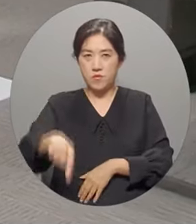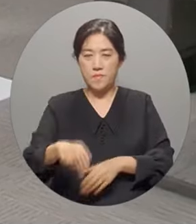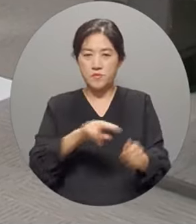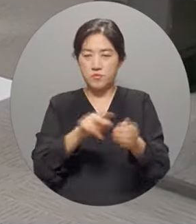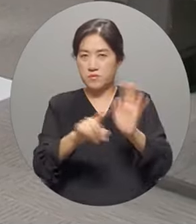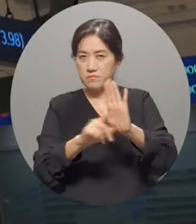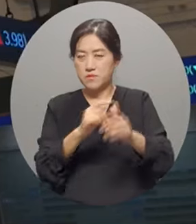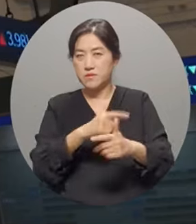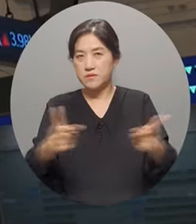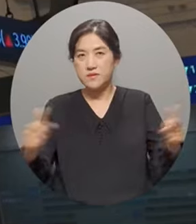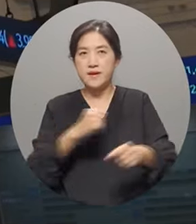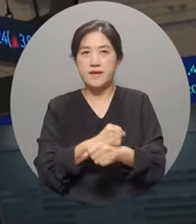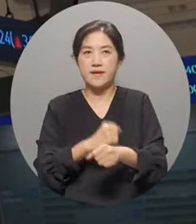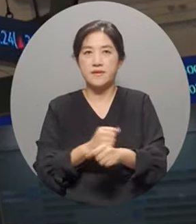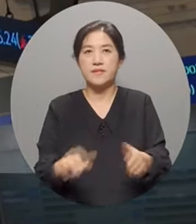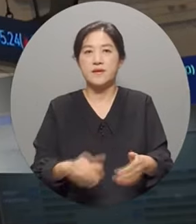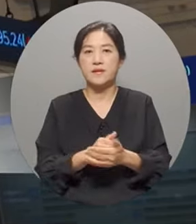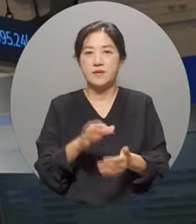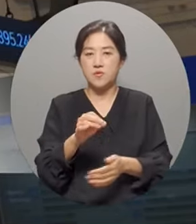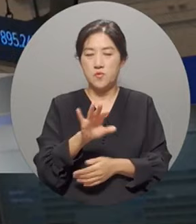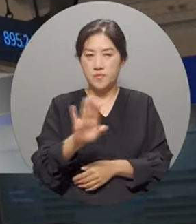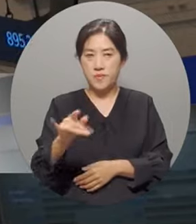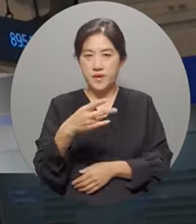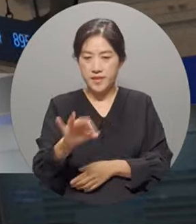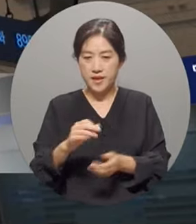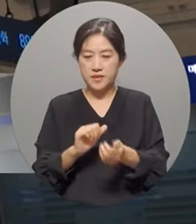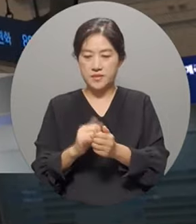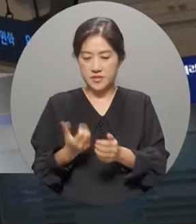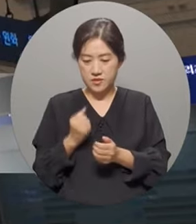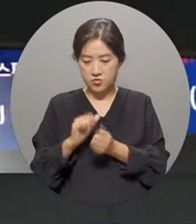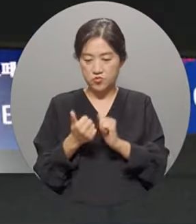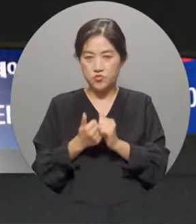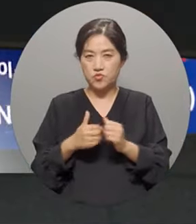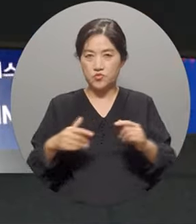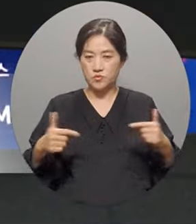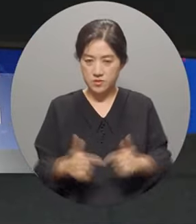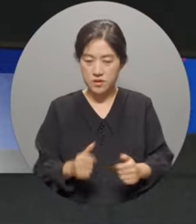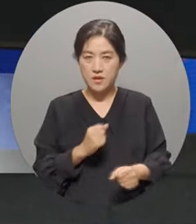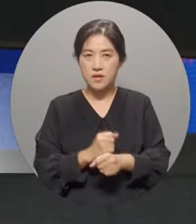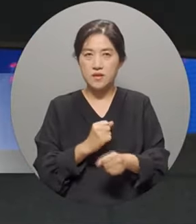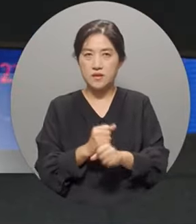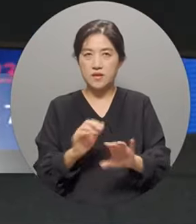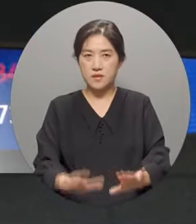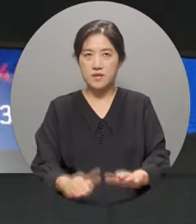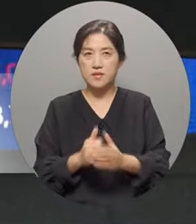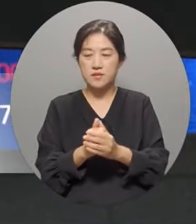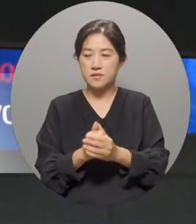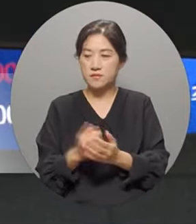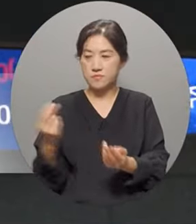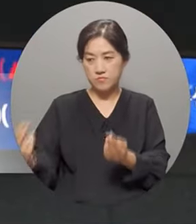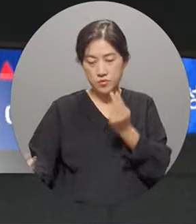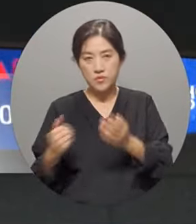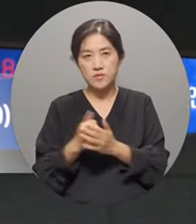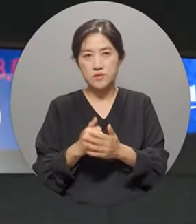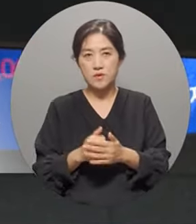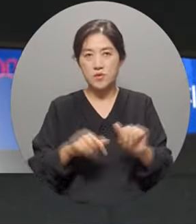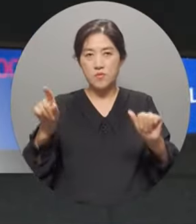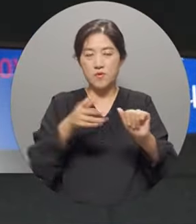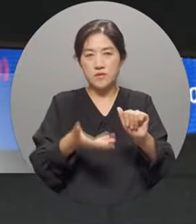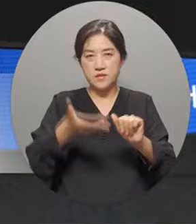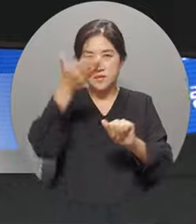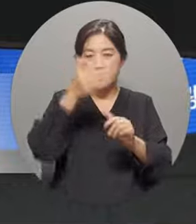밝혔습니다. 정부는 배당과 자사주 소각 등을 통해 주주환원 증가액이 직전 3년과 비교해 5%를 넘은 상장사에